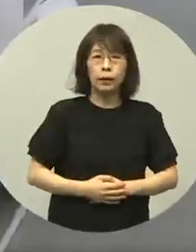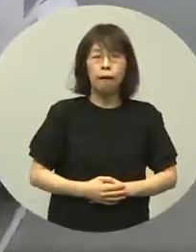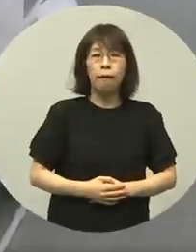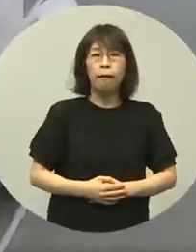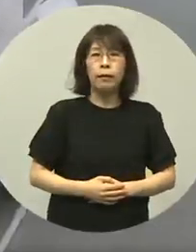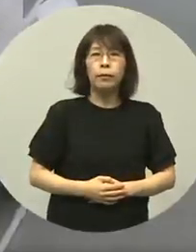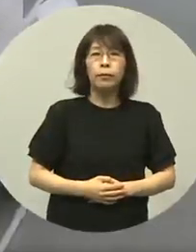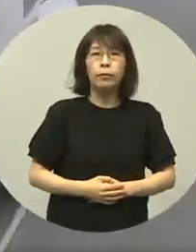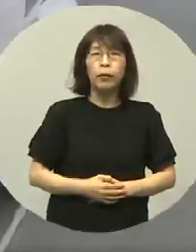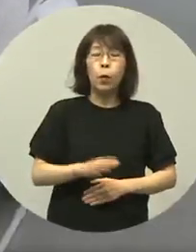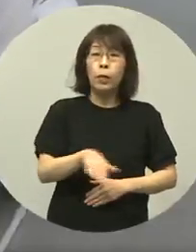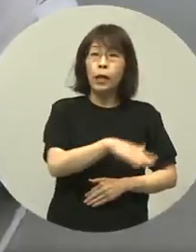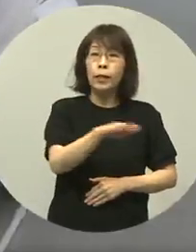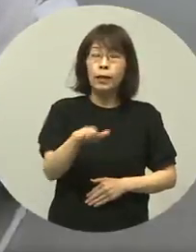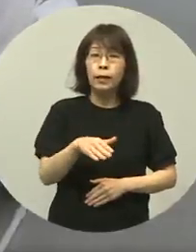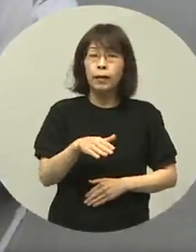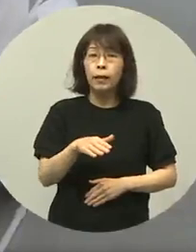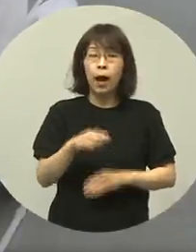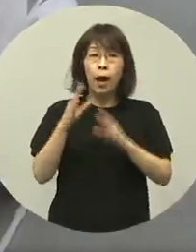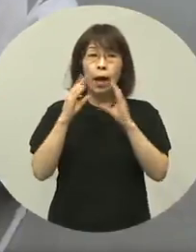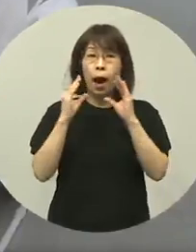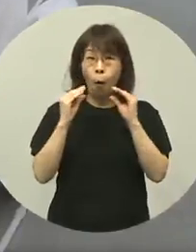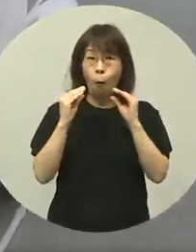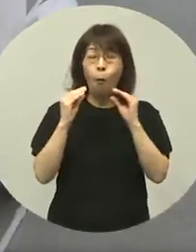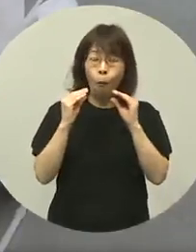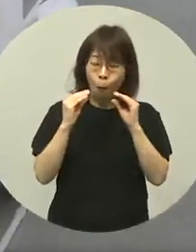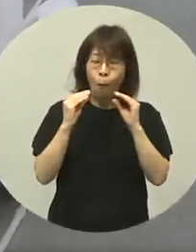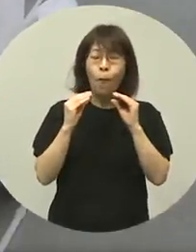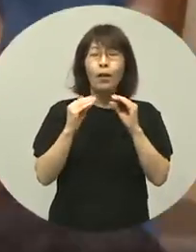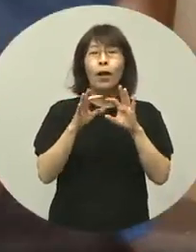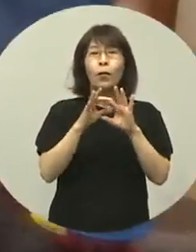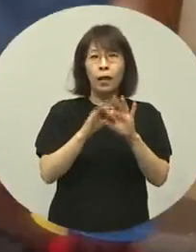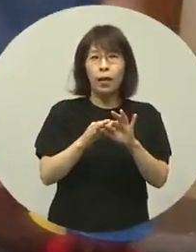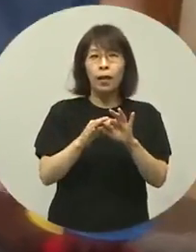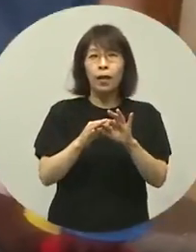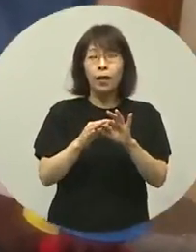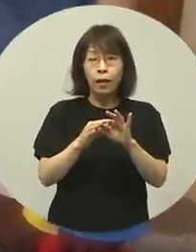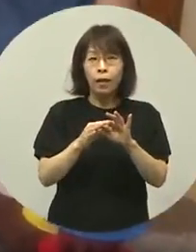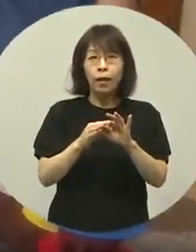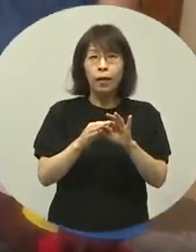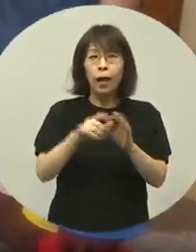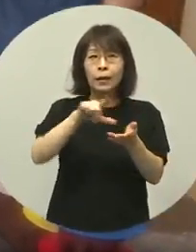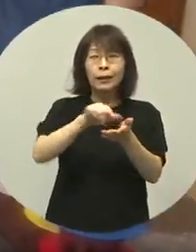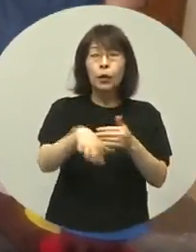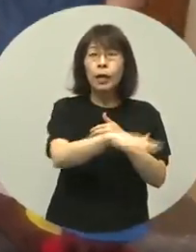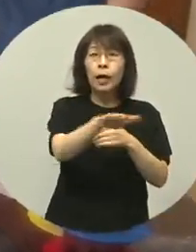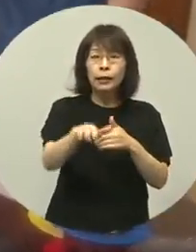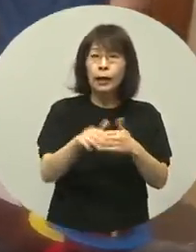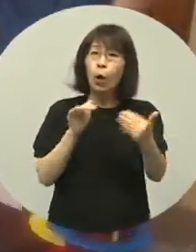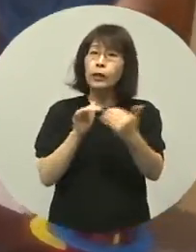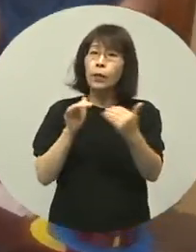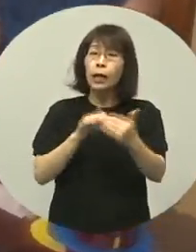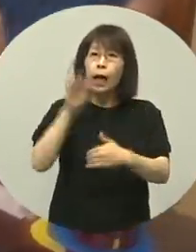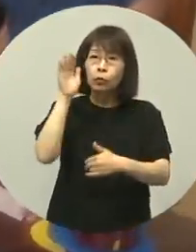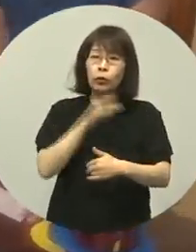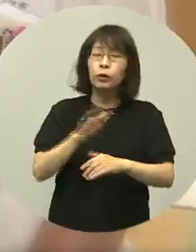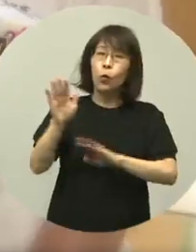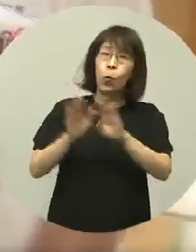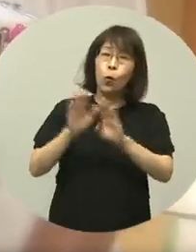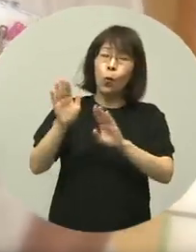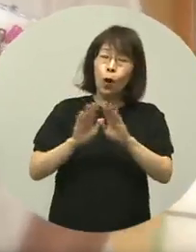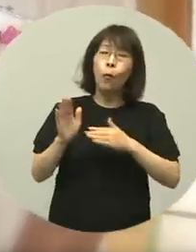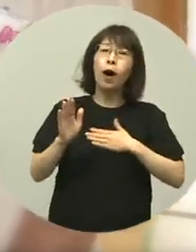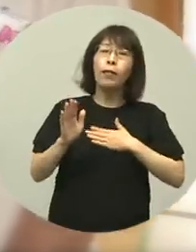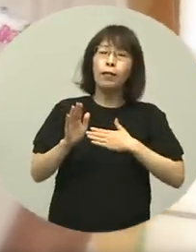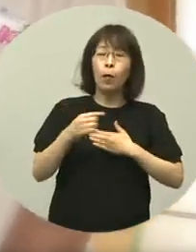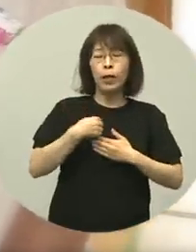ましたし、皆さんこう笑顔でお話をずっと聞いてらっしゃるので、皆さん話しやすい、そういった雰囲気が出てるなと思って、